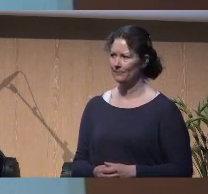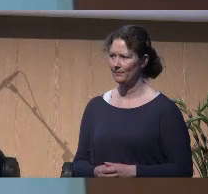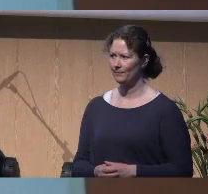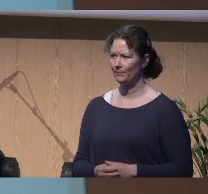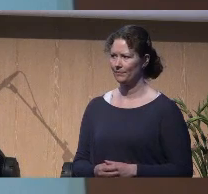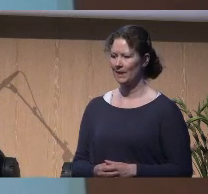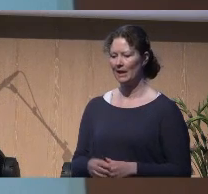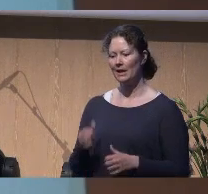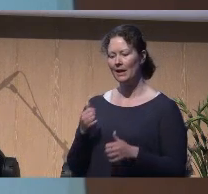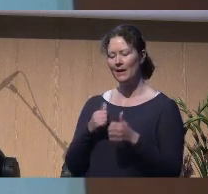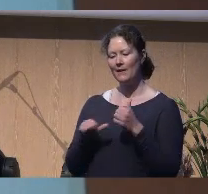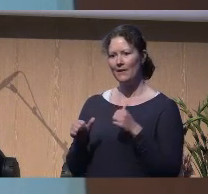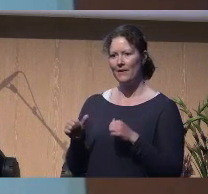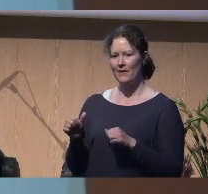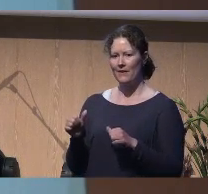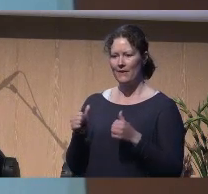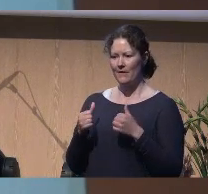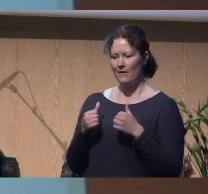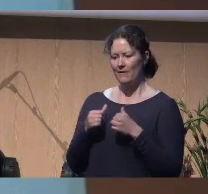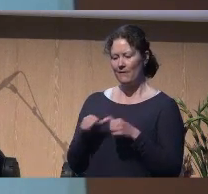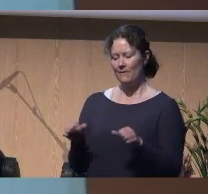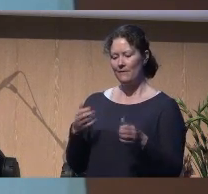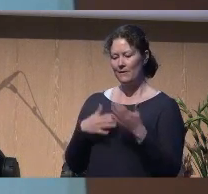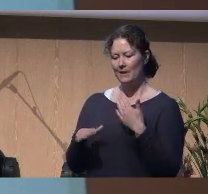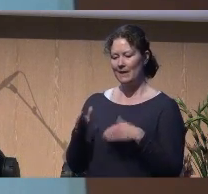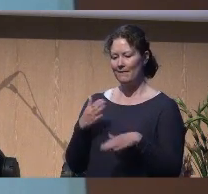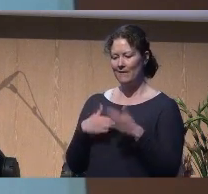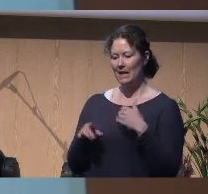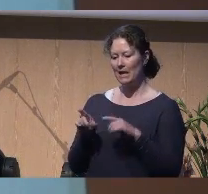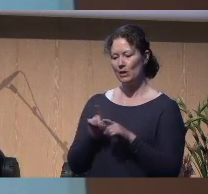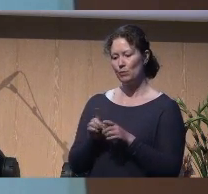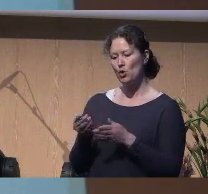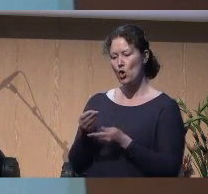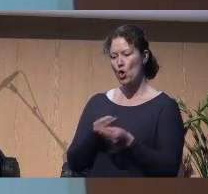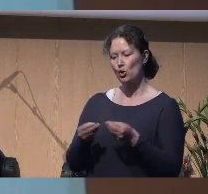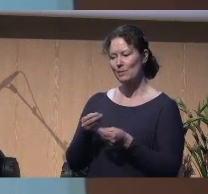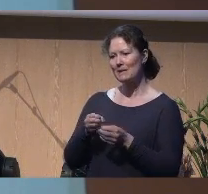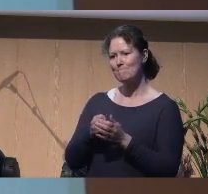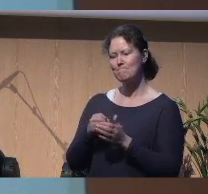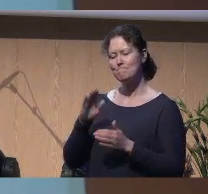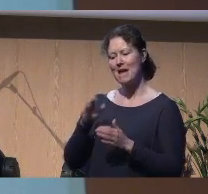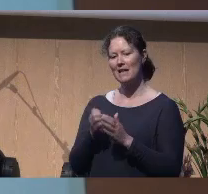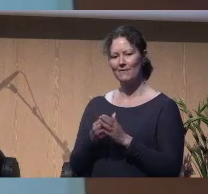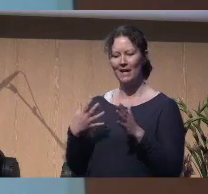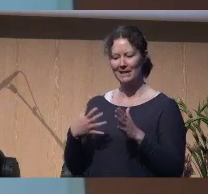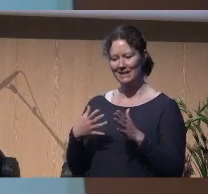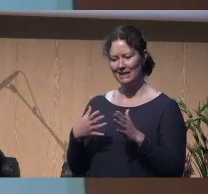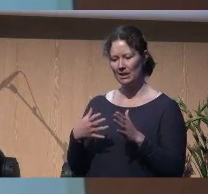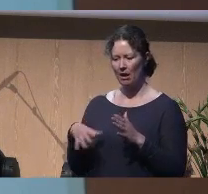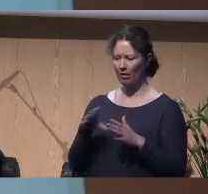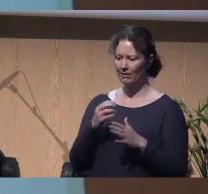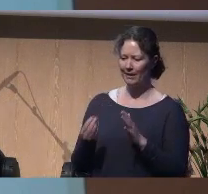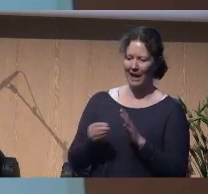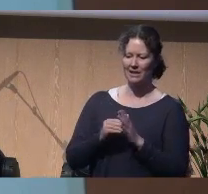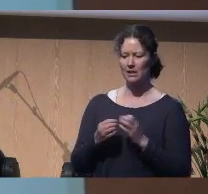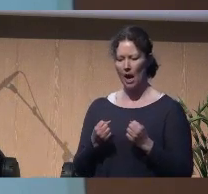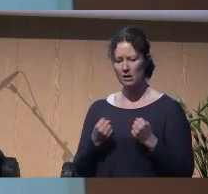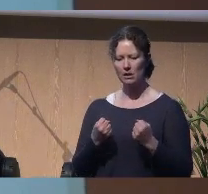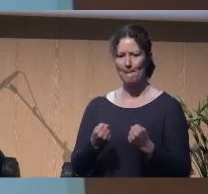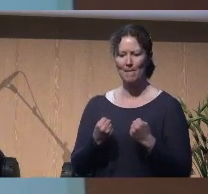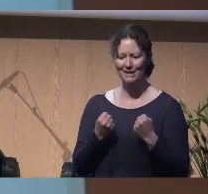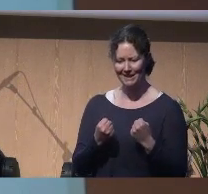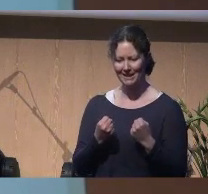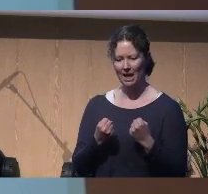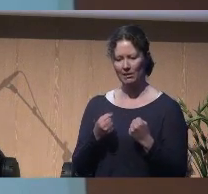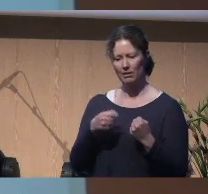Det frivillige som økonomisk merverdi, alt det ekstra kapasiteten som